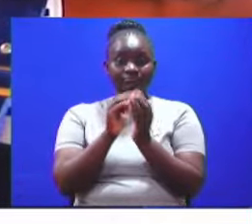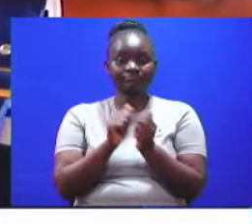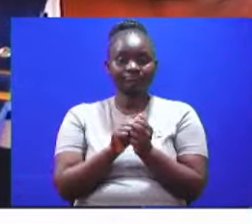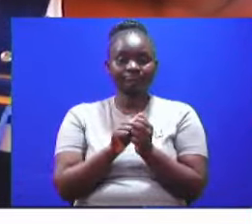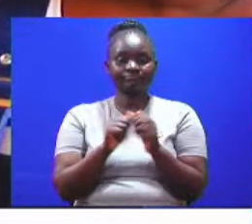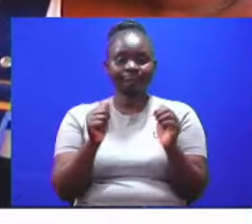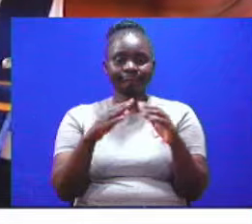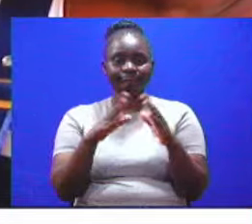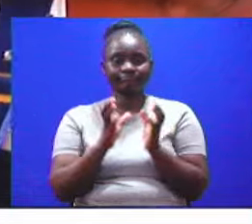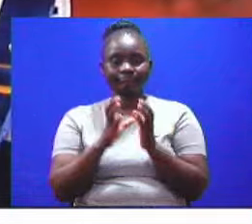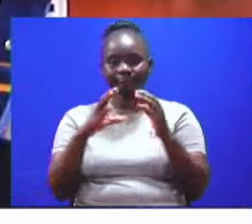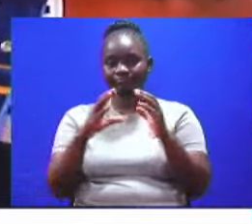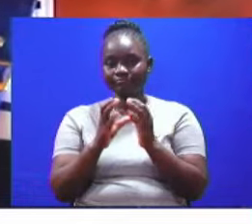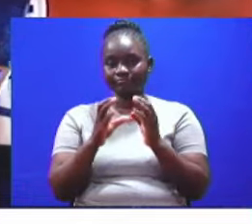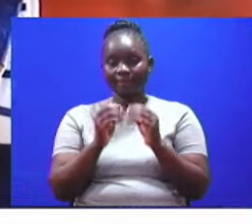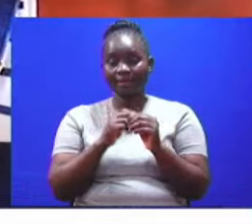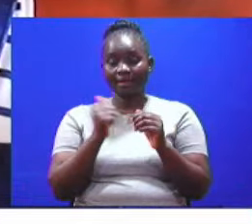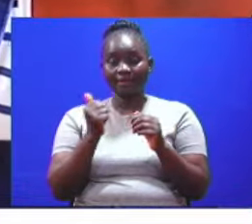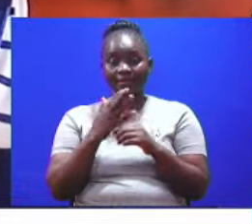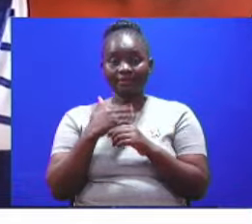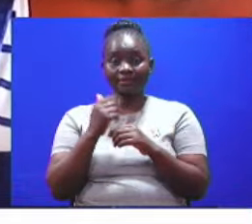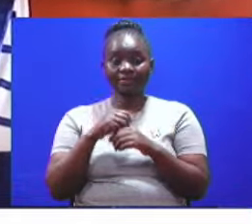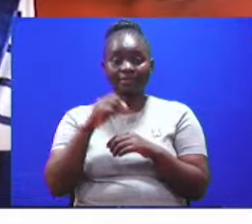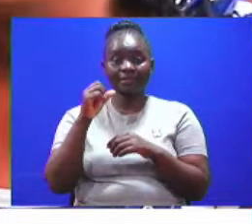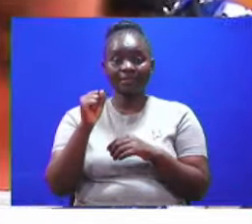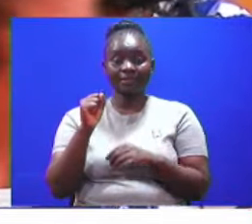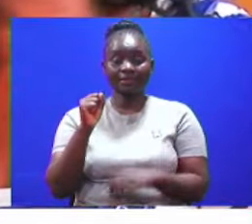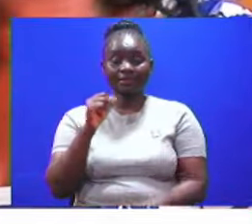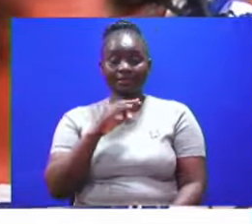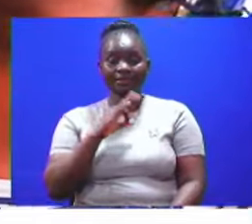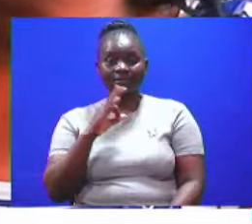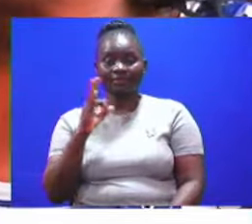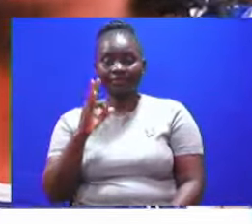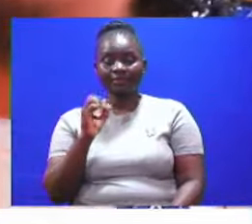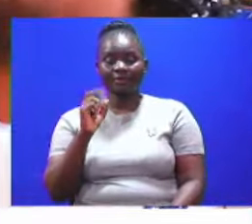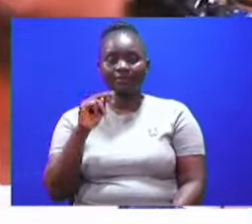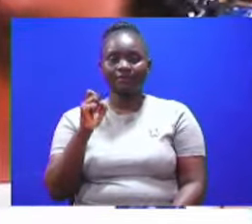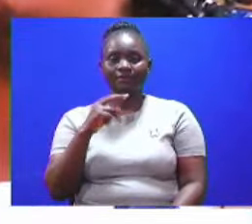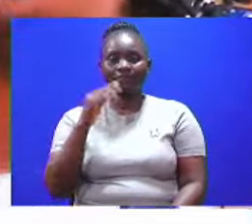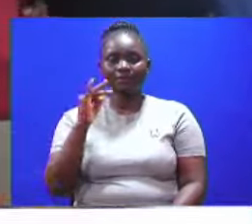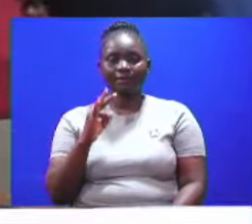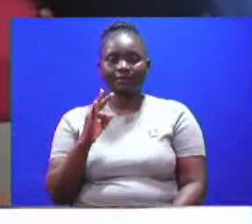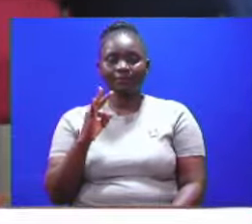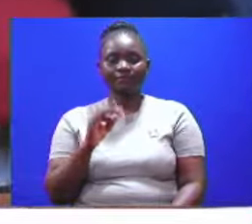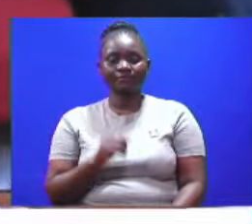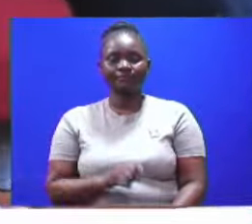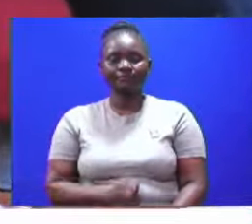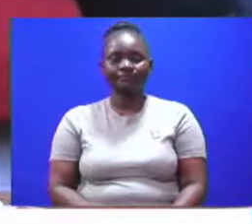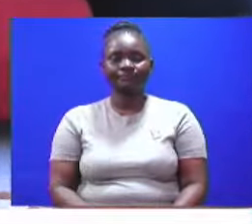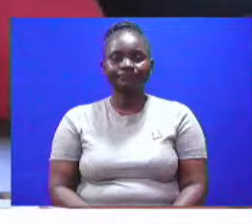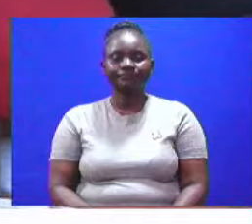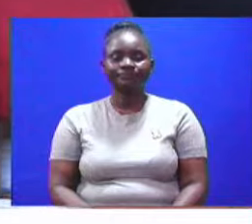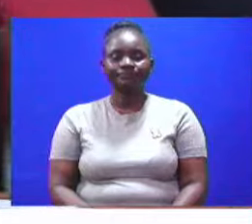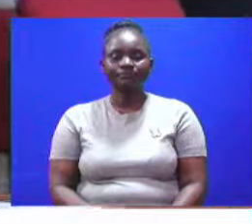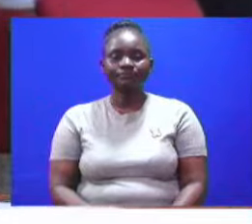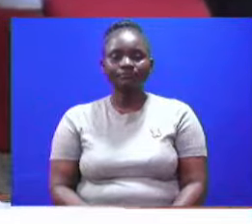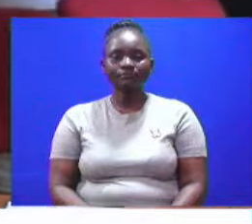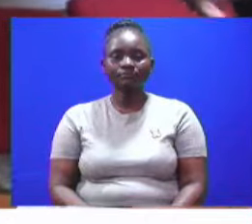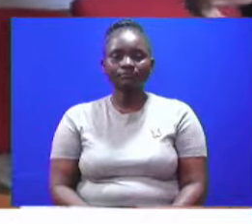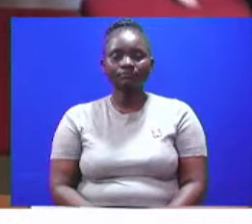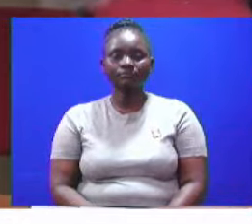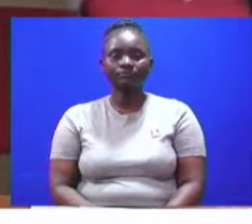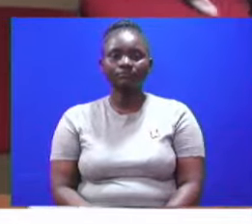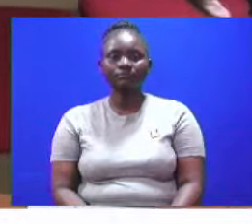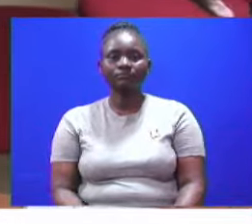Kuchisako ni chibi ntubinde muna NSSF na NHIF. Solidarity power! Hinko reporter ya Ndizi TV kuruwa